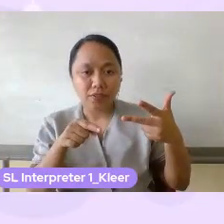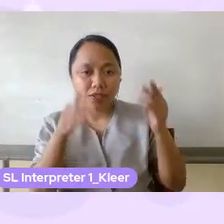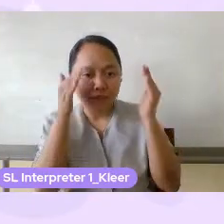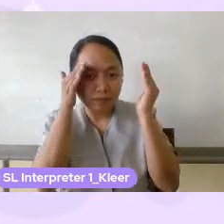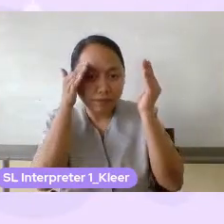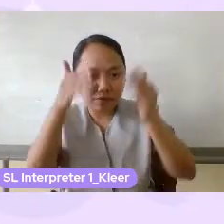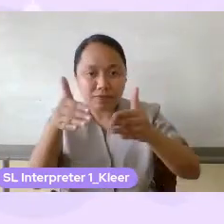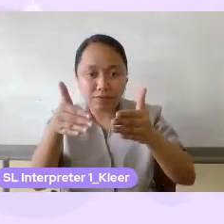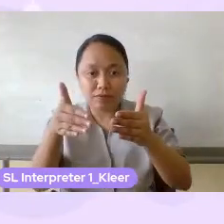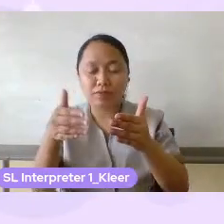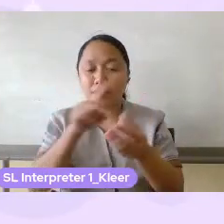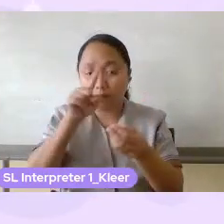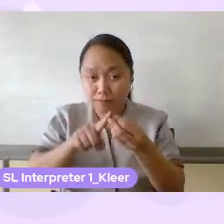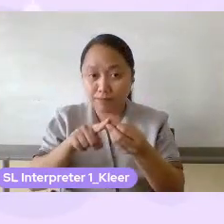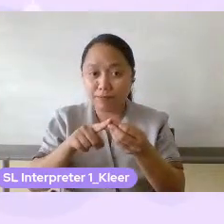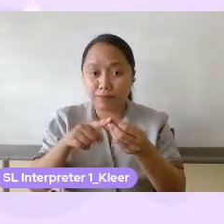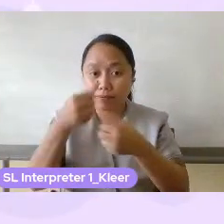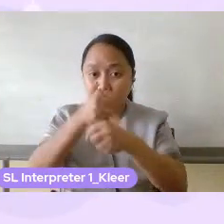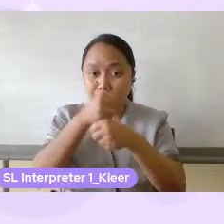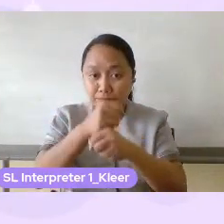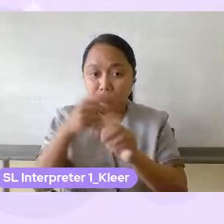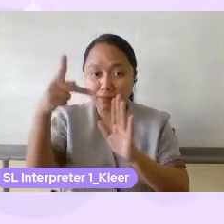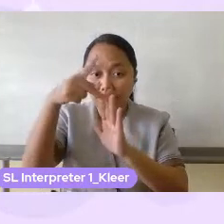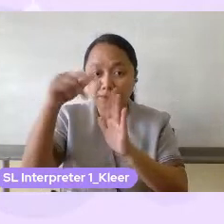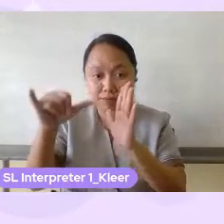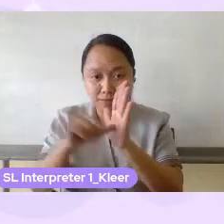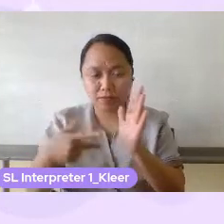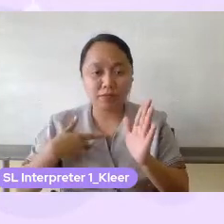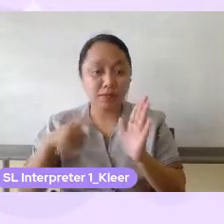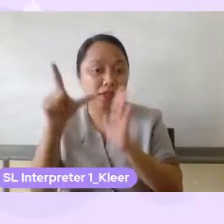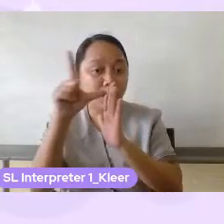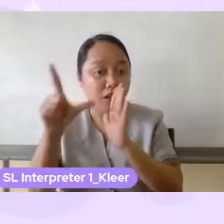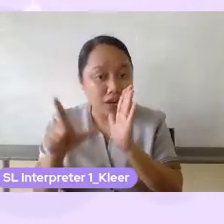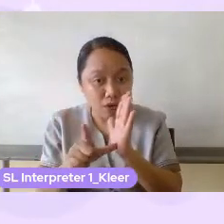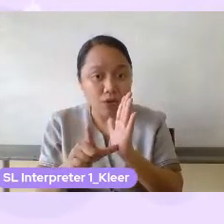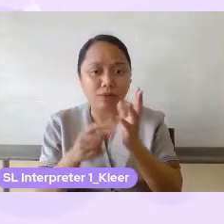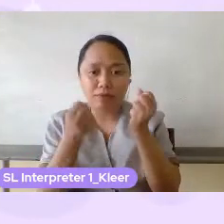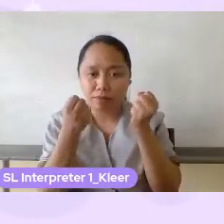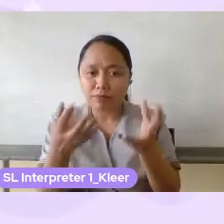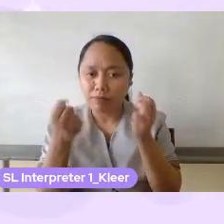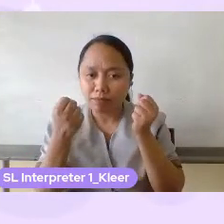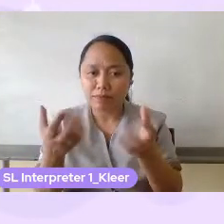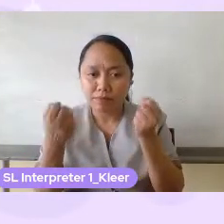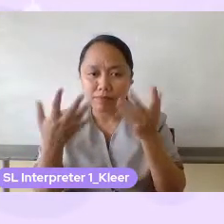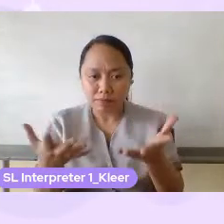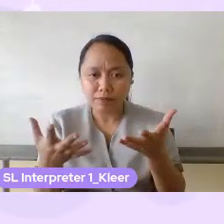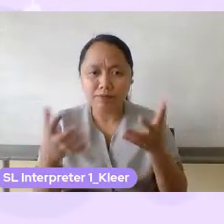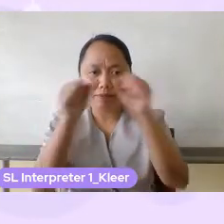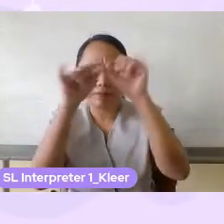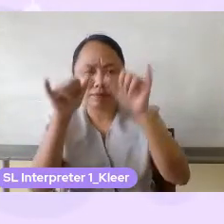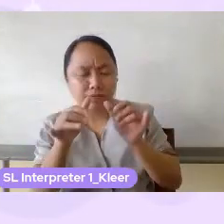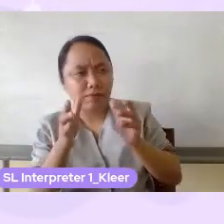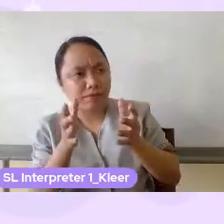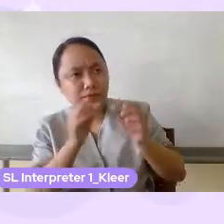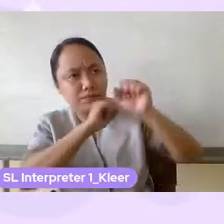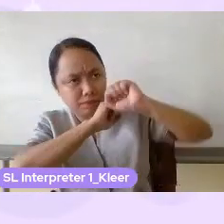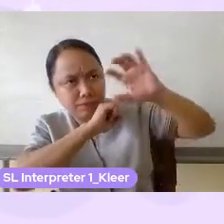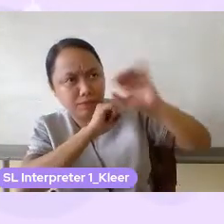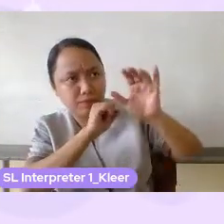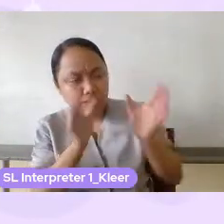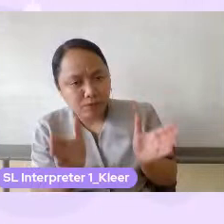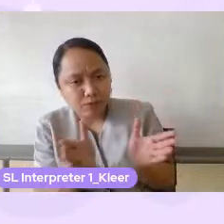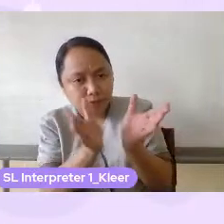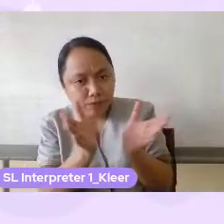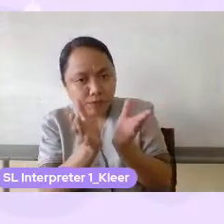policy? Karoon po tayo ng mga batas, mga marami pang policies na i-promote yung ICT education, i-address